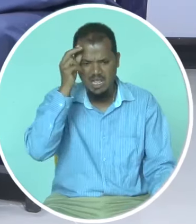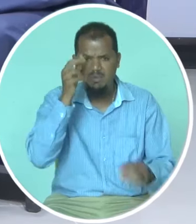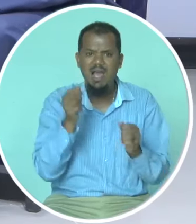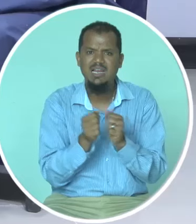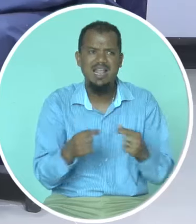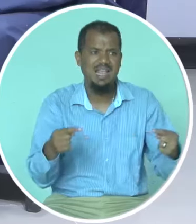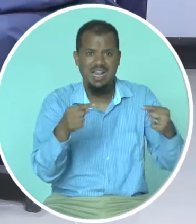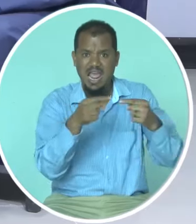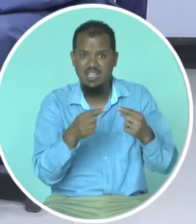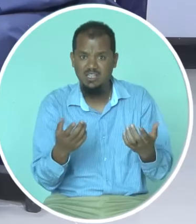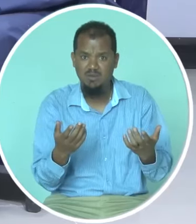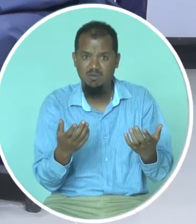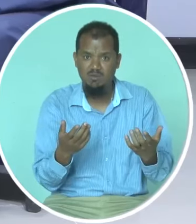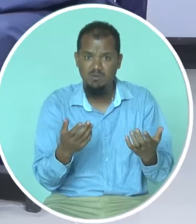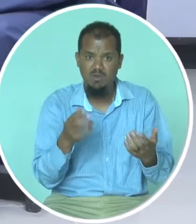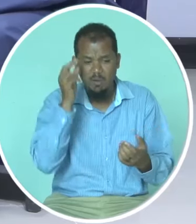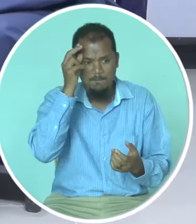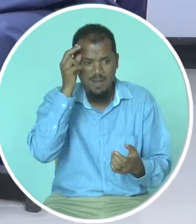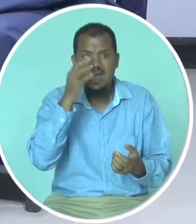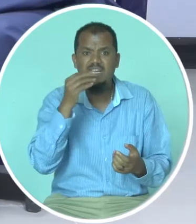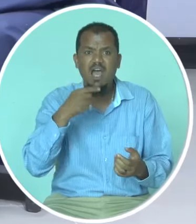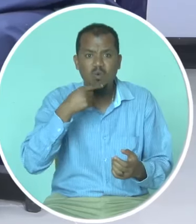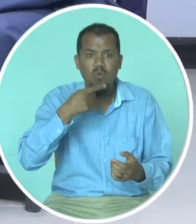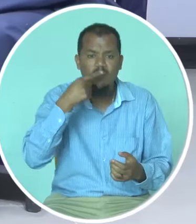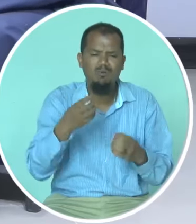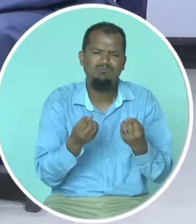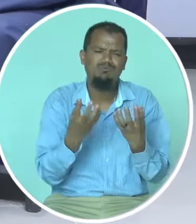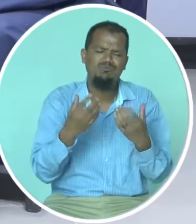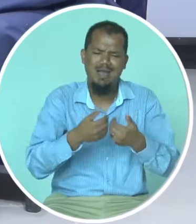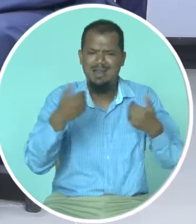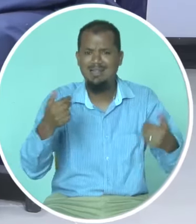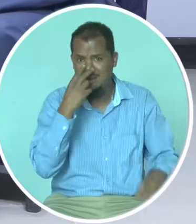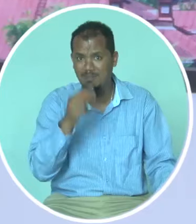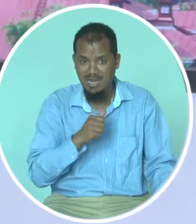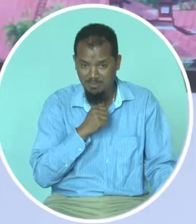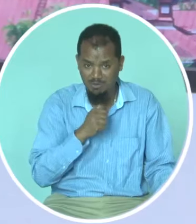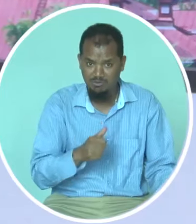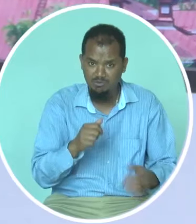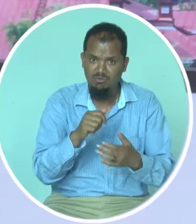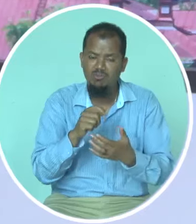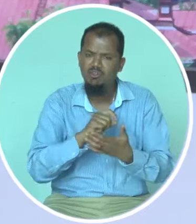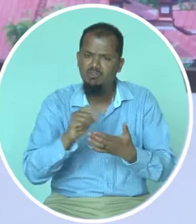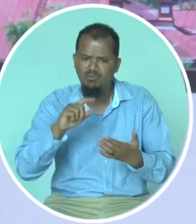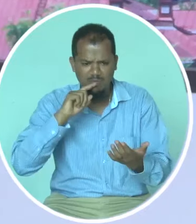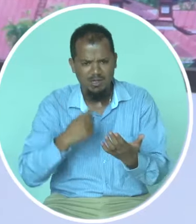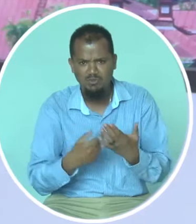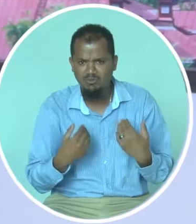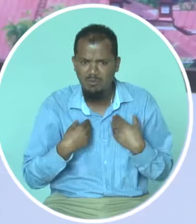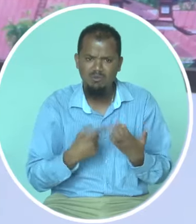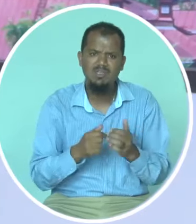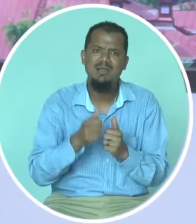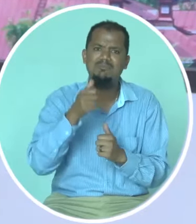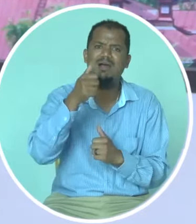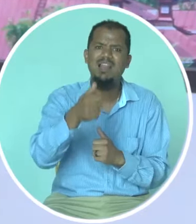ጋር ተገናኝተው የከባህልና ቋንቋን ብዙም አራርቀን የማናይባቸው የጽሑፍ መረጃዎችም አሉ። ከዛ